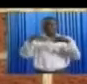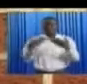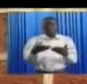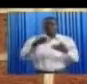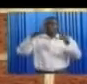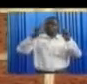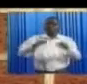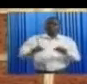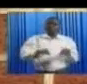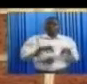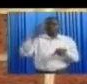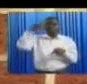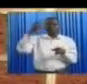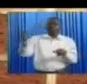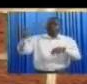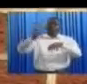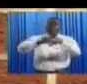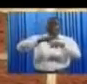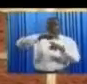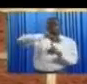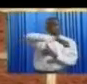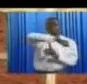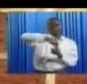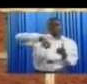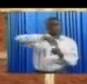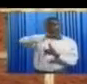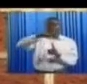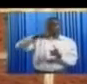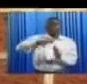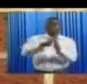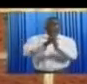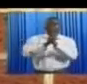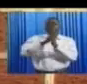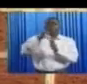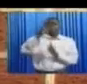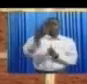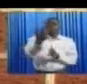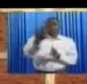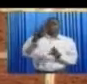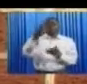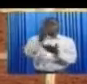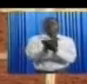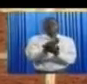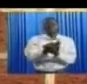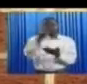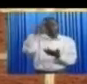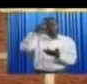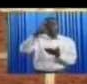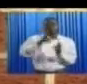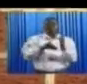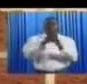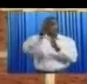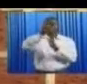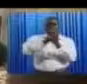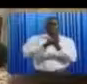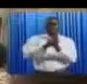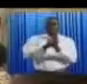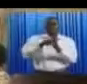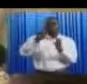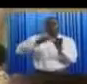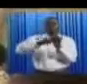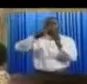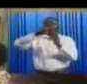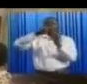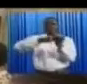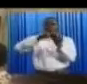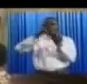l'environnement pour permettre, en tout cas, de combler les déficits par rapport à ce troisième pilier du développement durable. Donc le plan a pris en